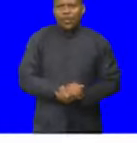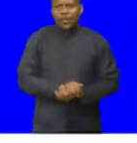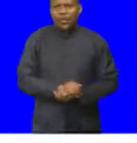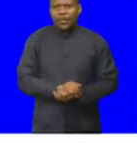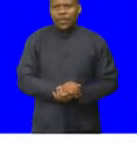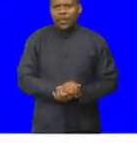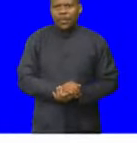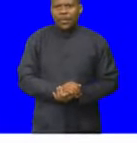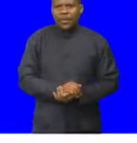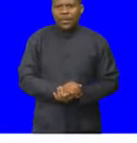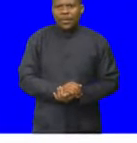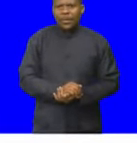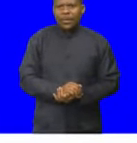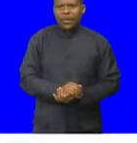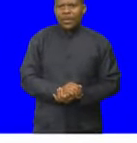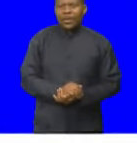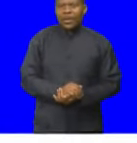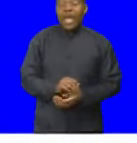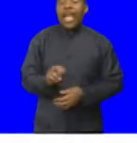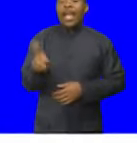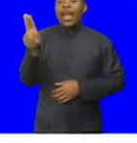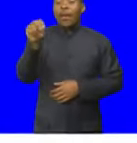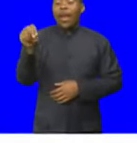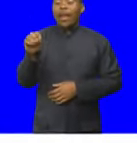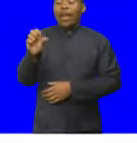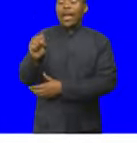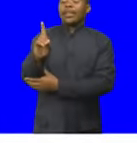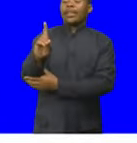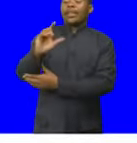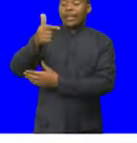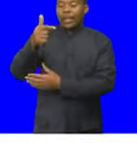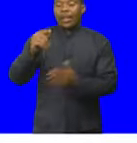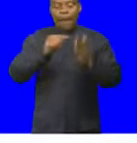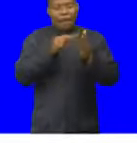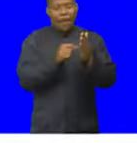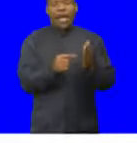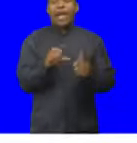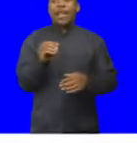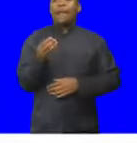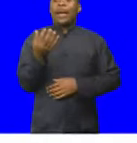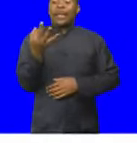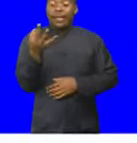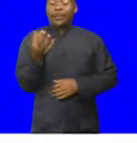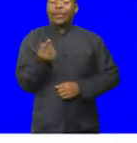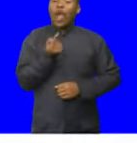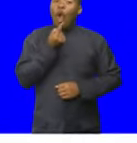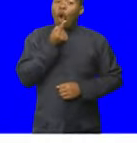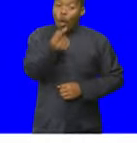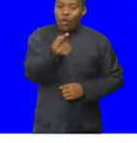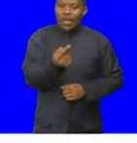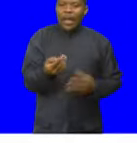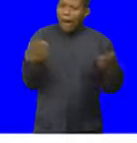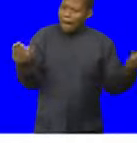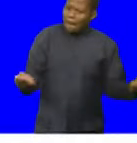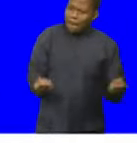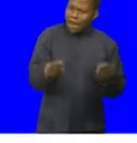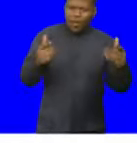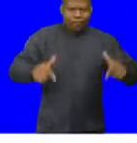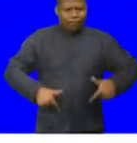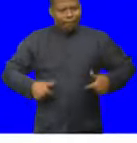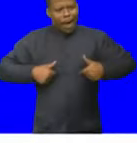Umgomo wesithathu wendvuthuko lekhonsa kuyamhlabhlangene ukhuluma ngekuthi bantu kufanele babe nekuphila baphindze